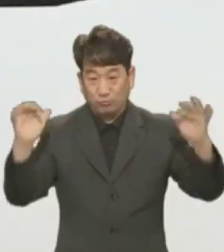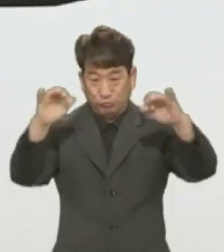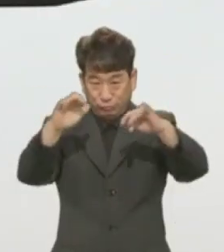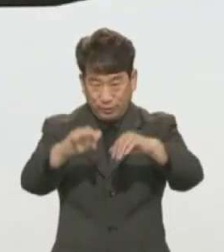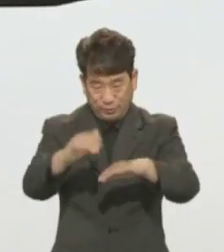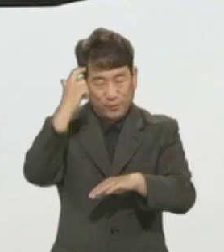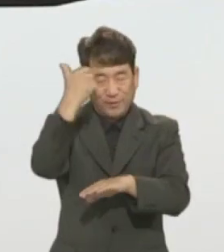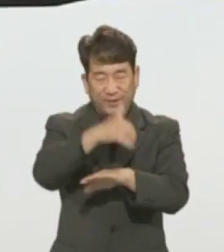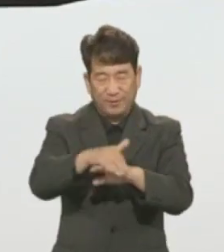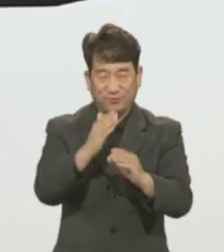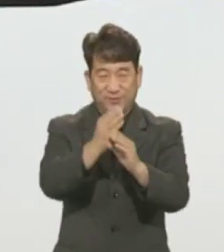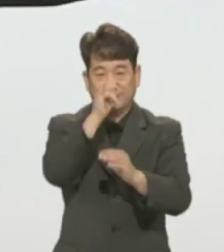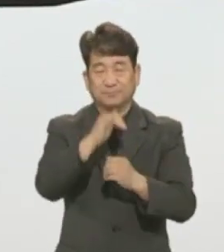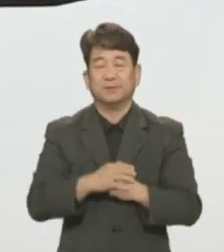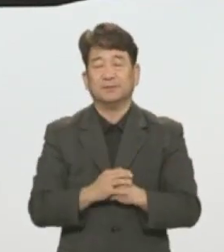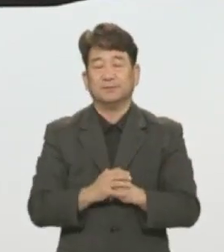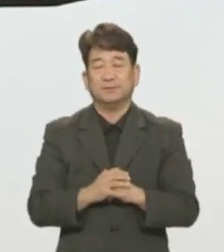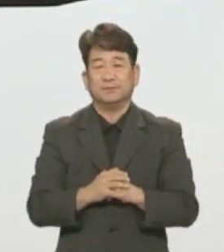찾을 것으로 전망했습니다